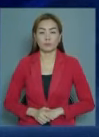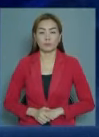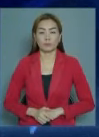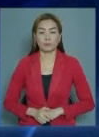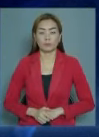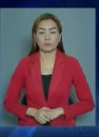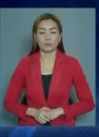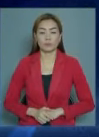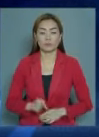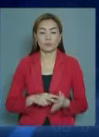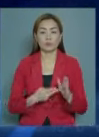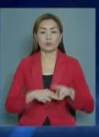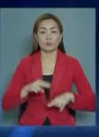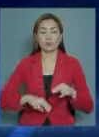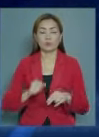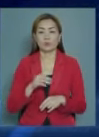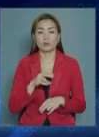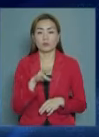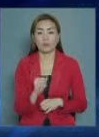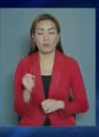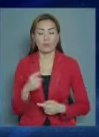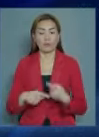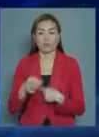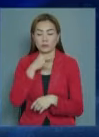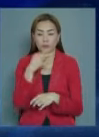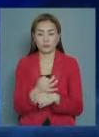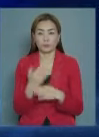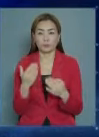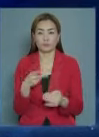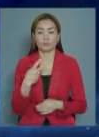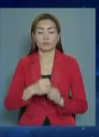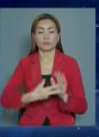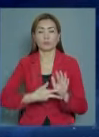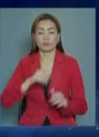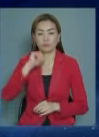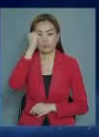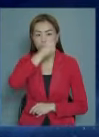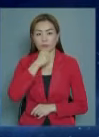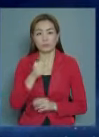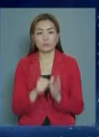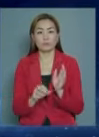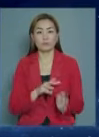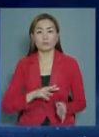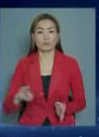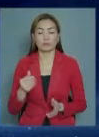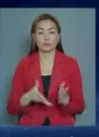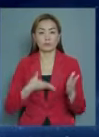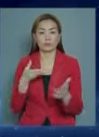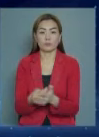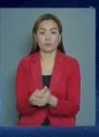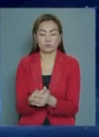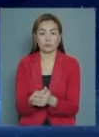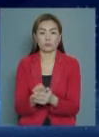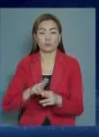Жобаның бастамашысы Атырау әлеуметтік кәсіпкерлік корпорациясына 2018 жылы 60 миллионнан астам қаржыны